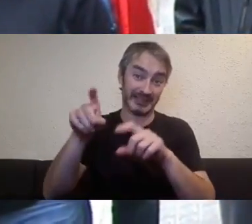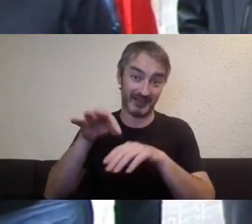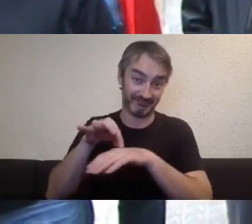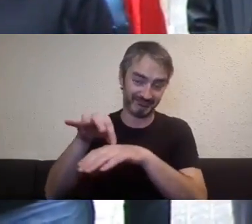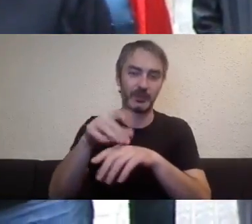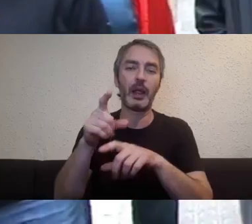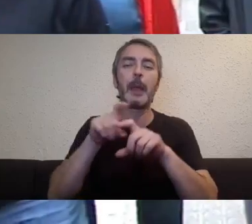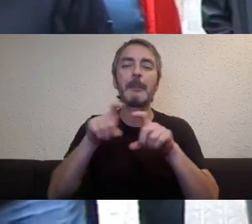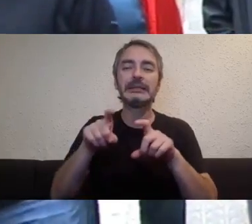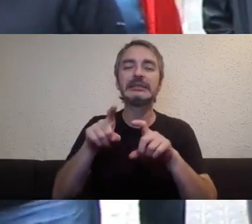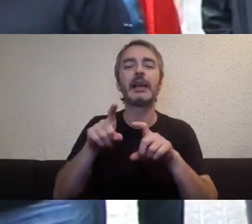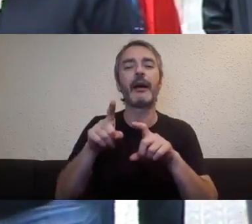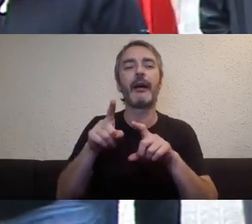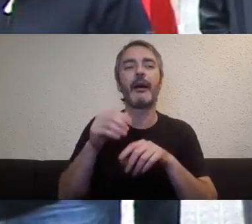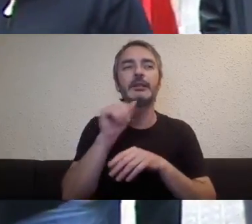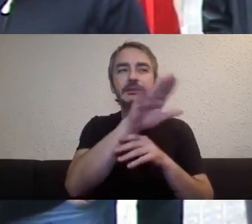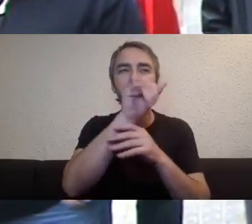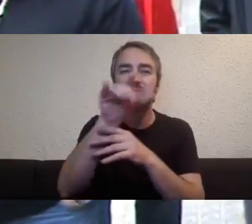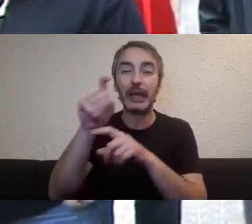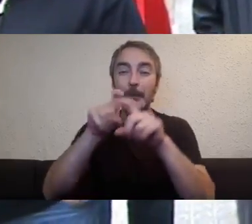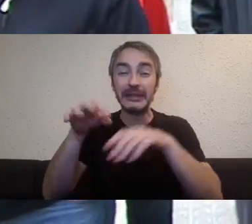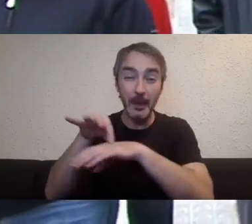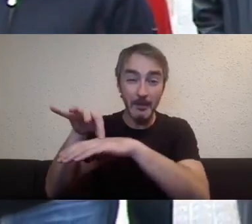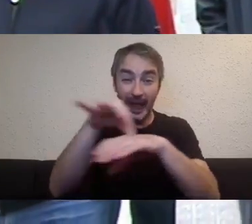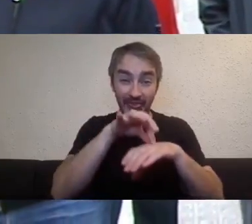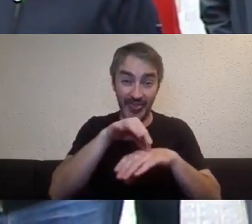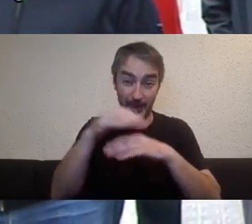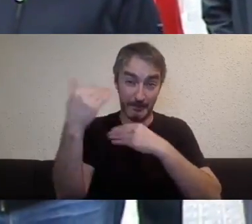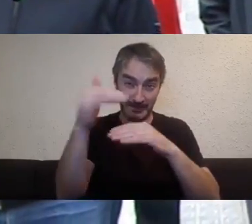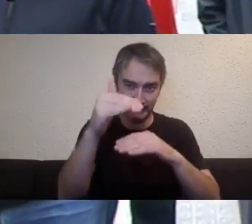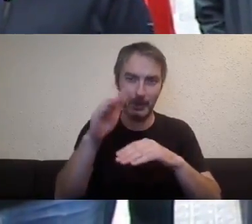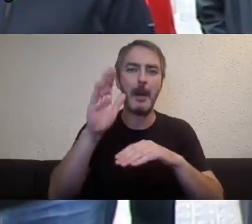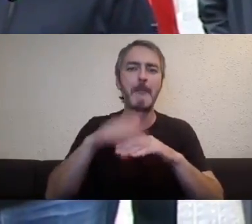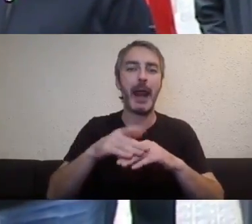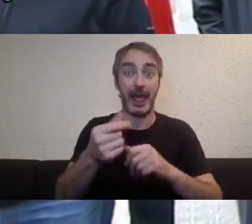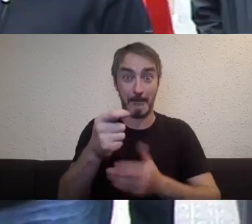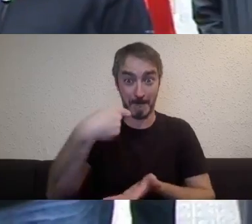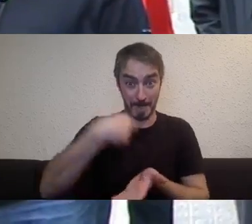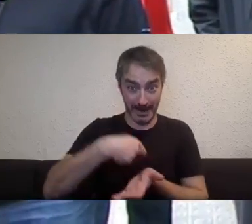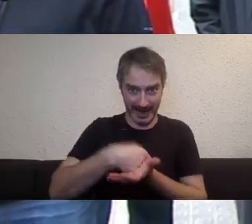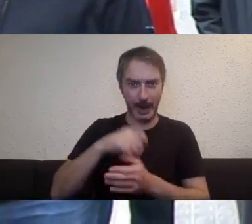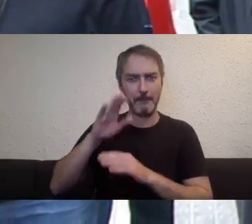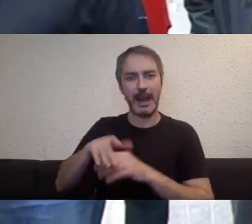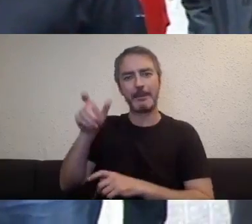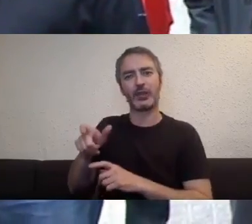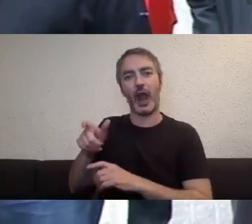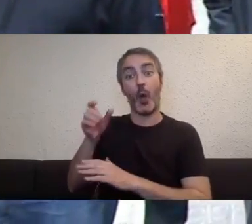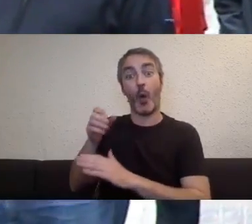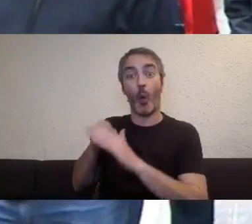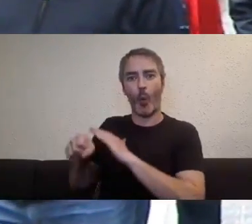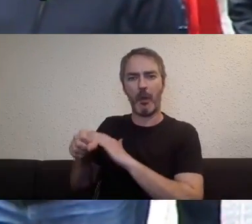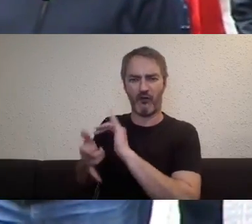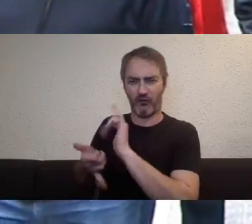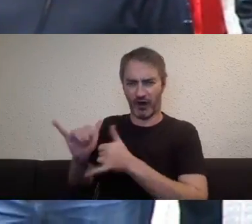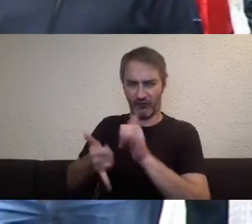per tal de fer fora a les ocupants de manera més econòmica. I bueno, aquí